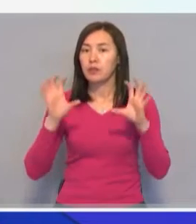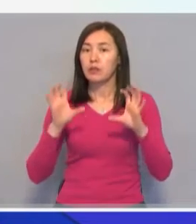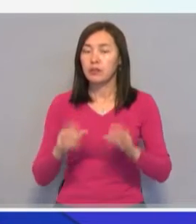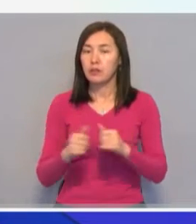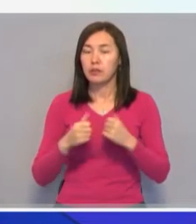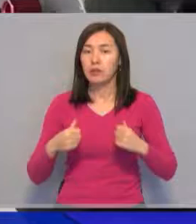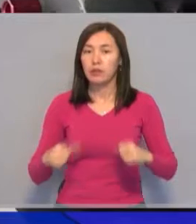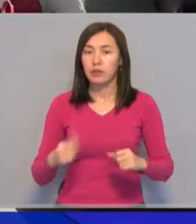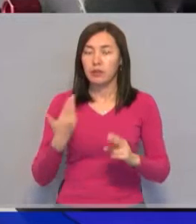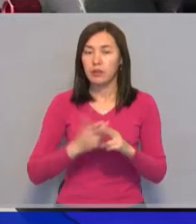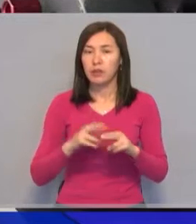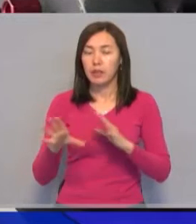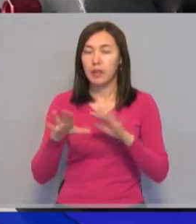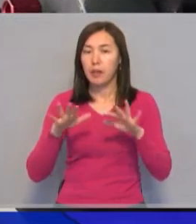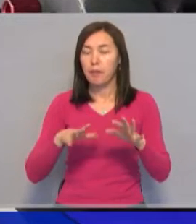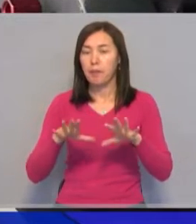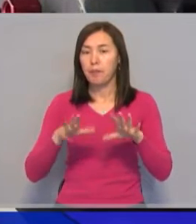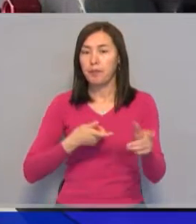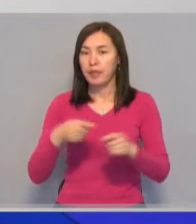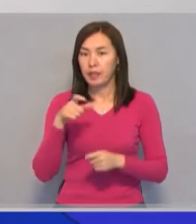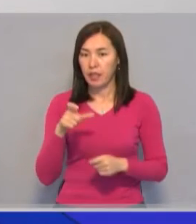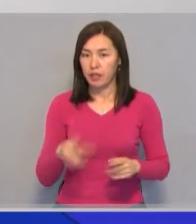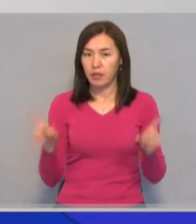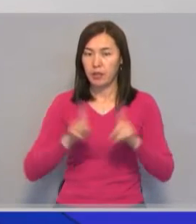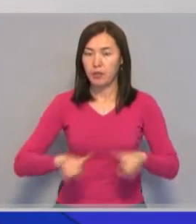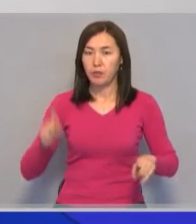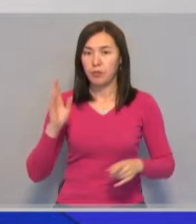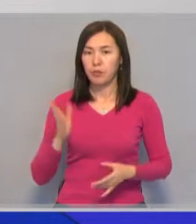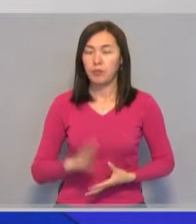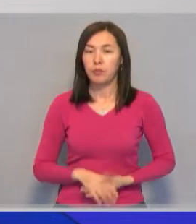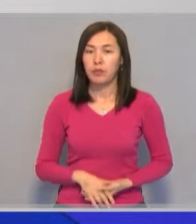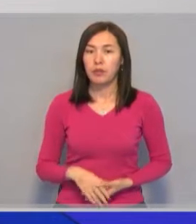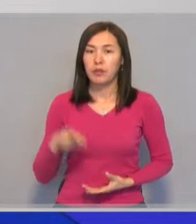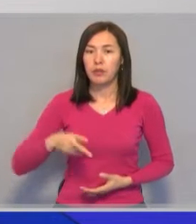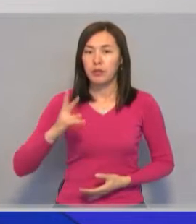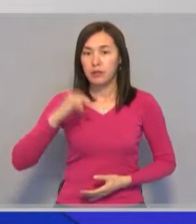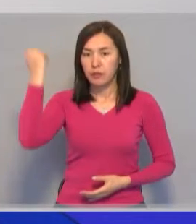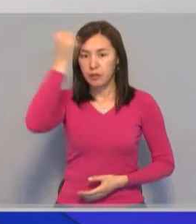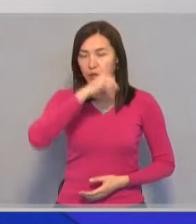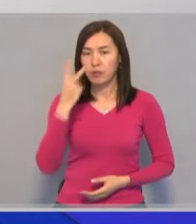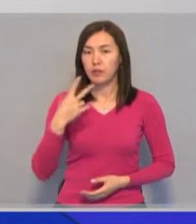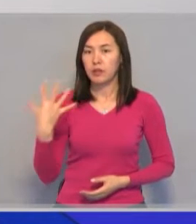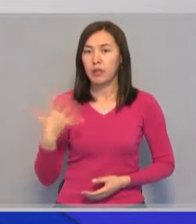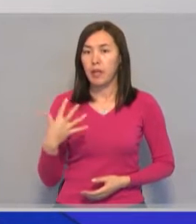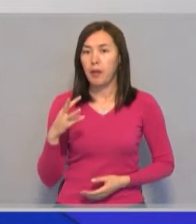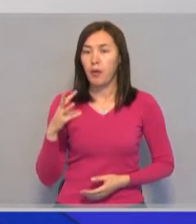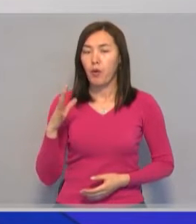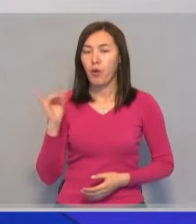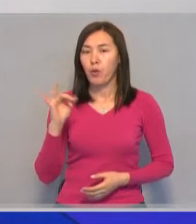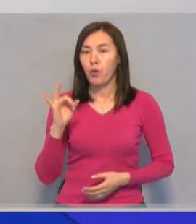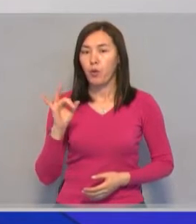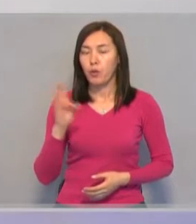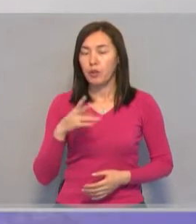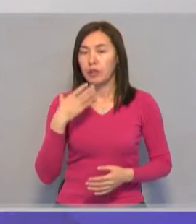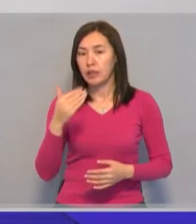қорғау комитеті мен оның жергілікті департаменттерінің рөлі күшейеді. 2020 жылдың 25-ші маусымында